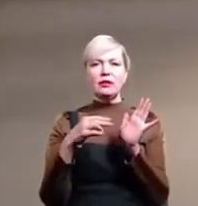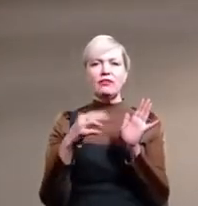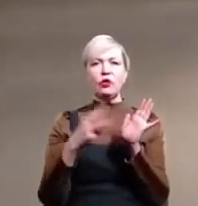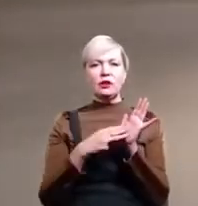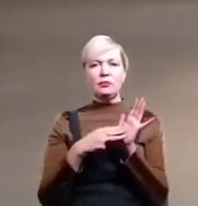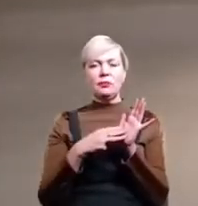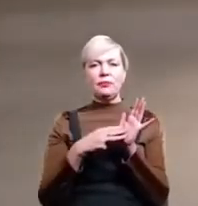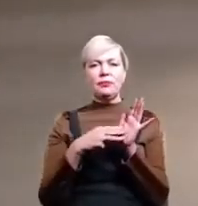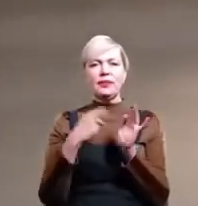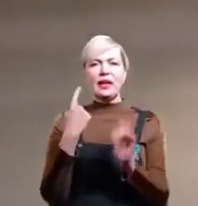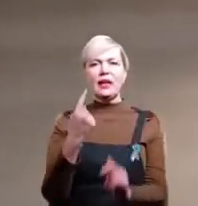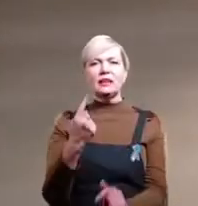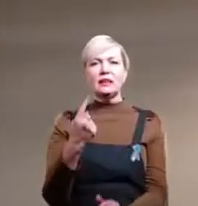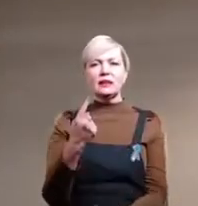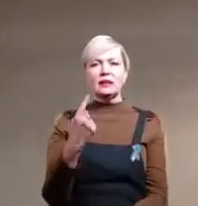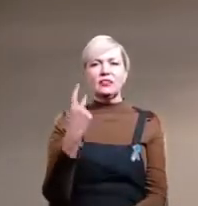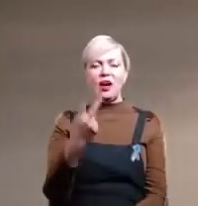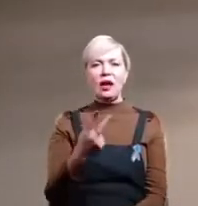5 и 6, 7, 8.